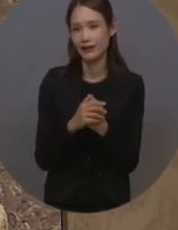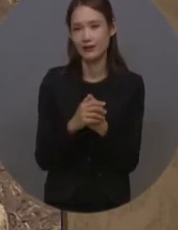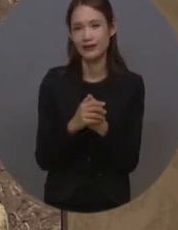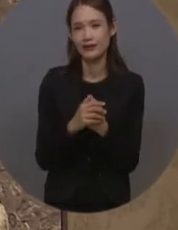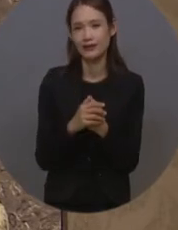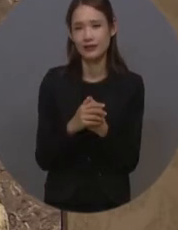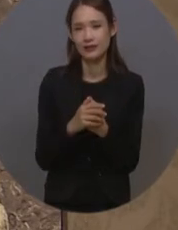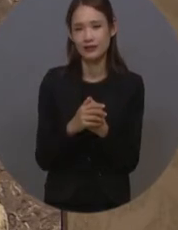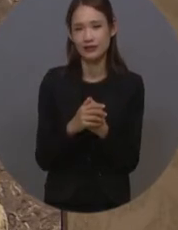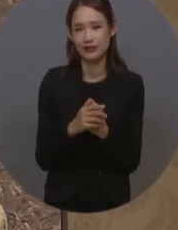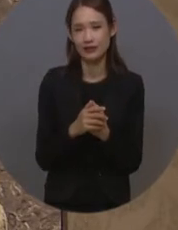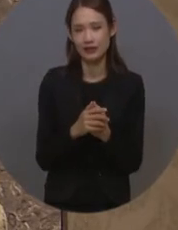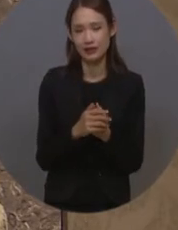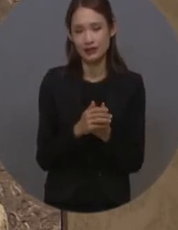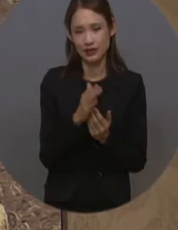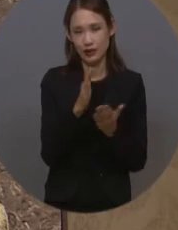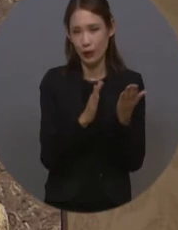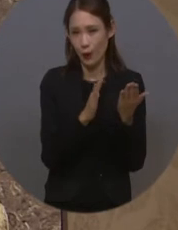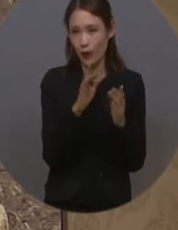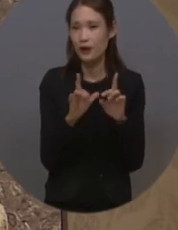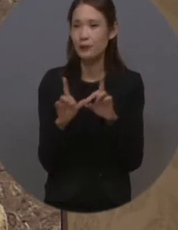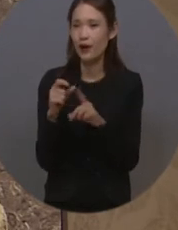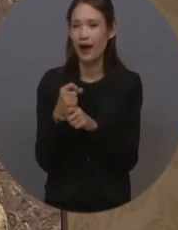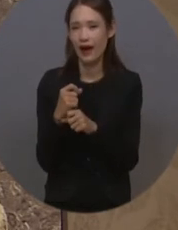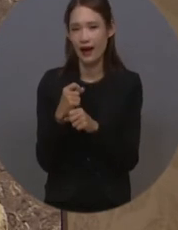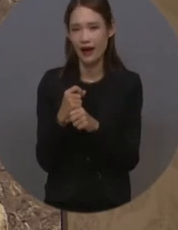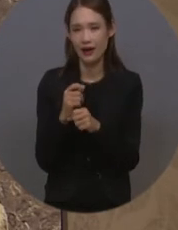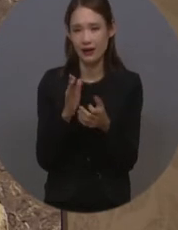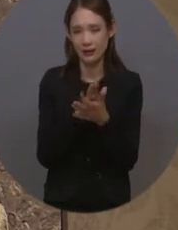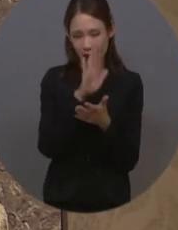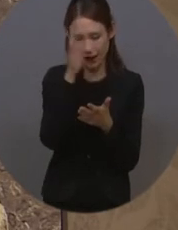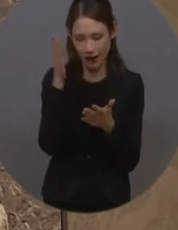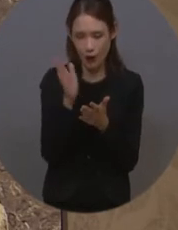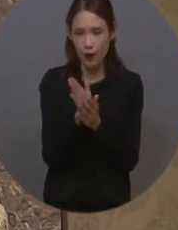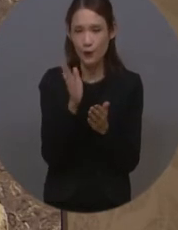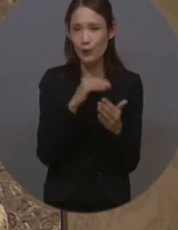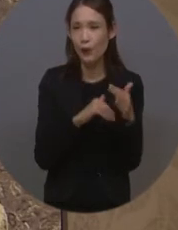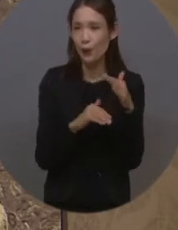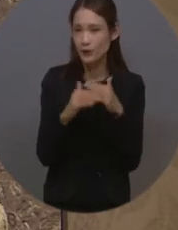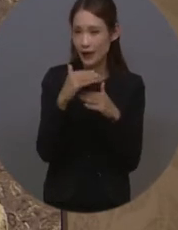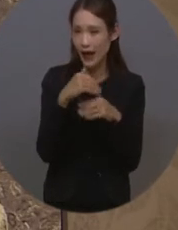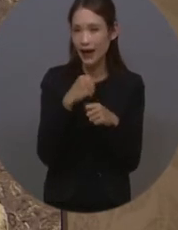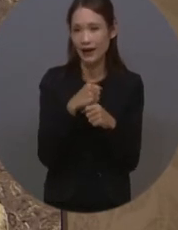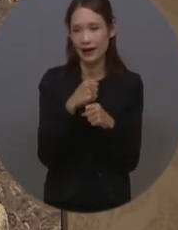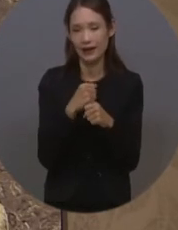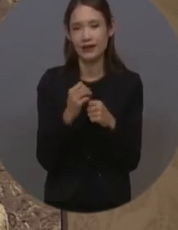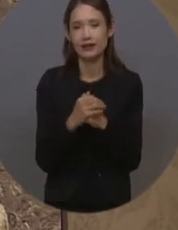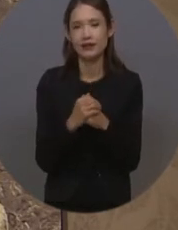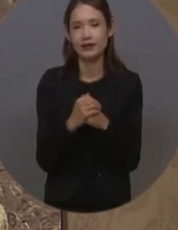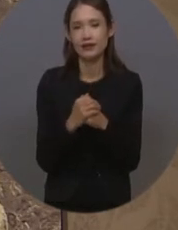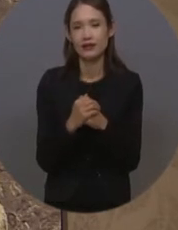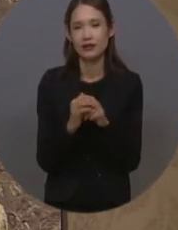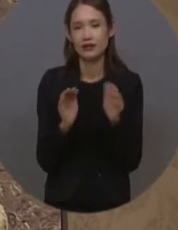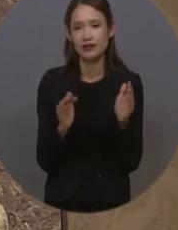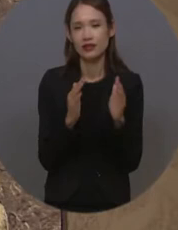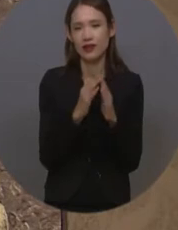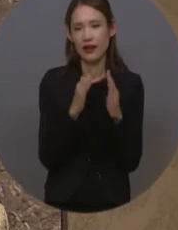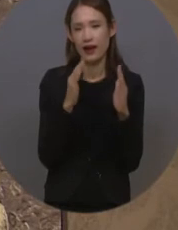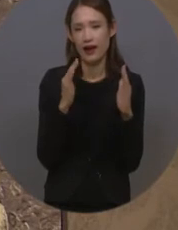우리가 이제 성형된 것을 또 광을 내서 포장까지 하는 공정인데, 지금 현재